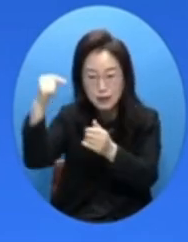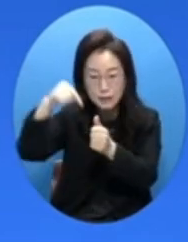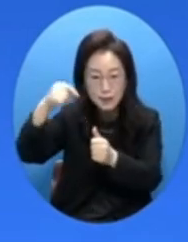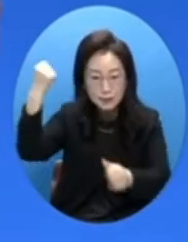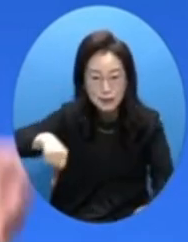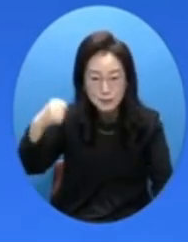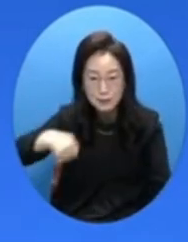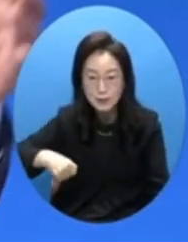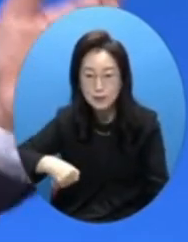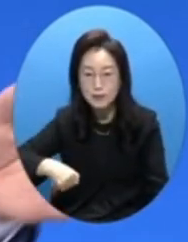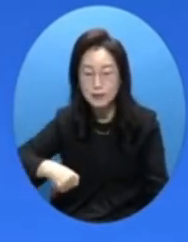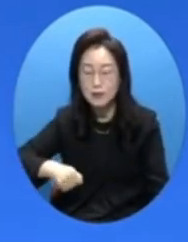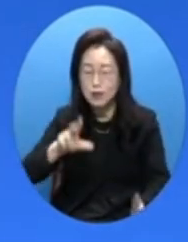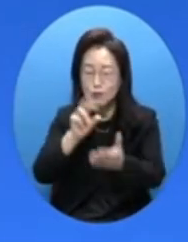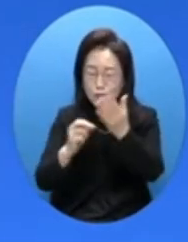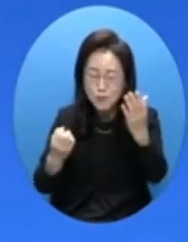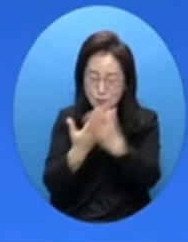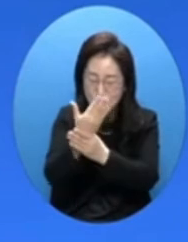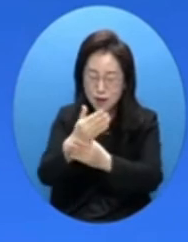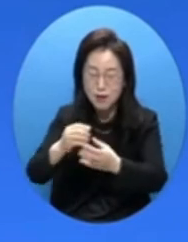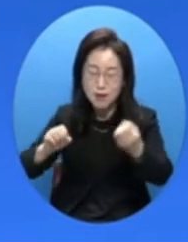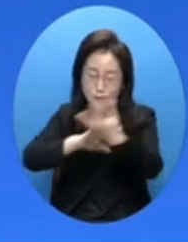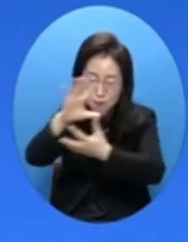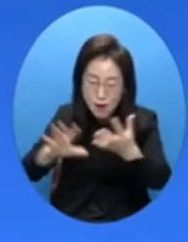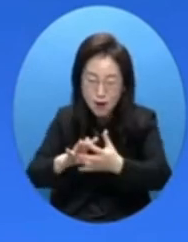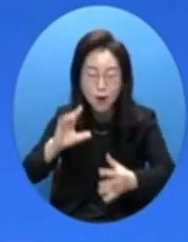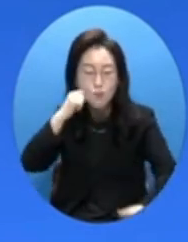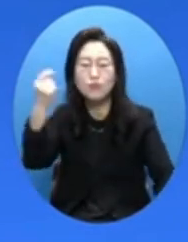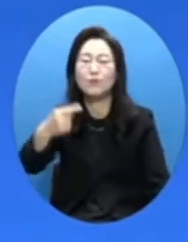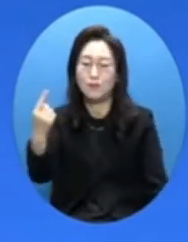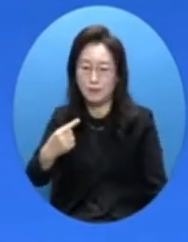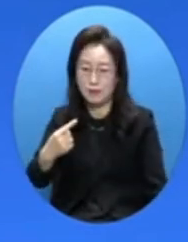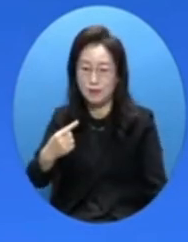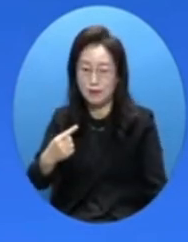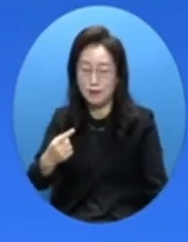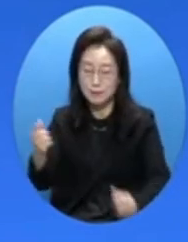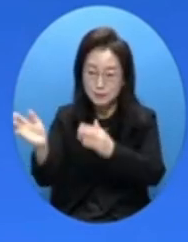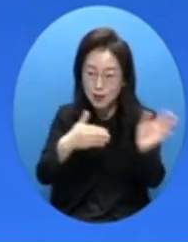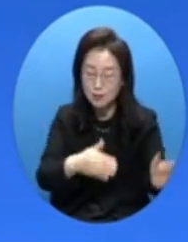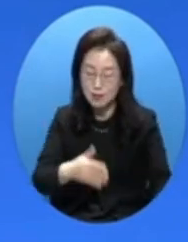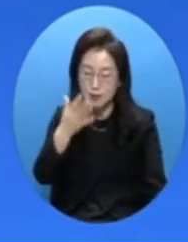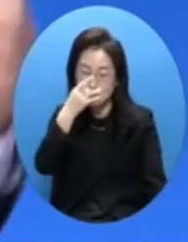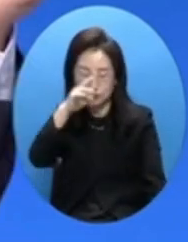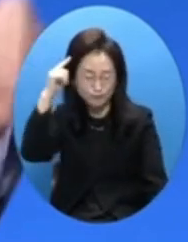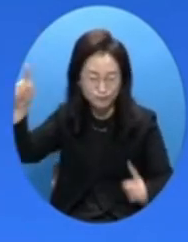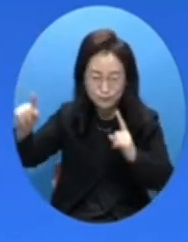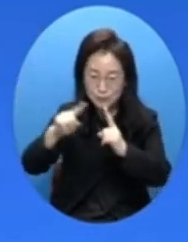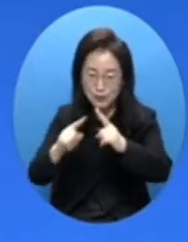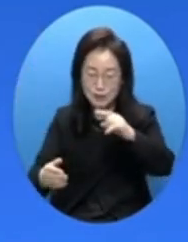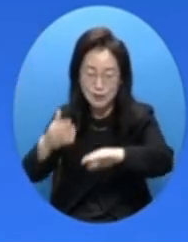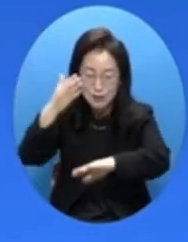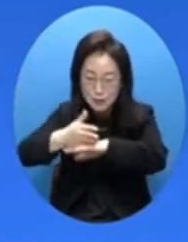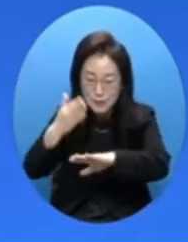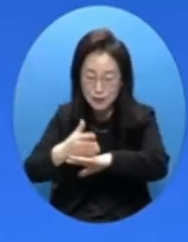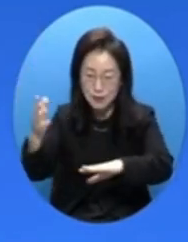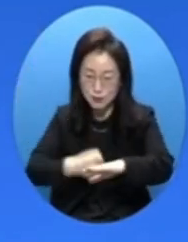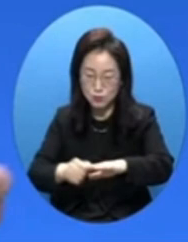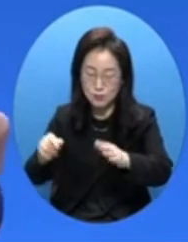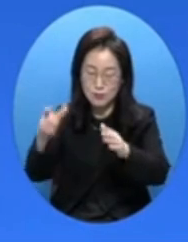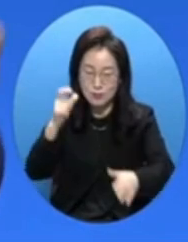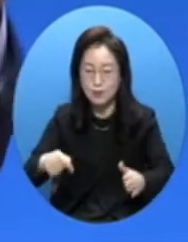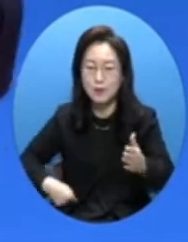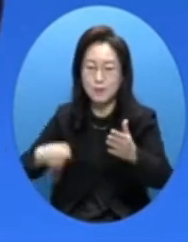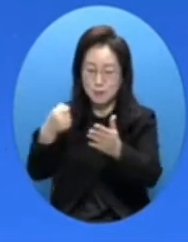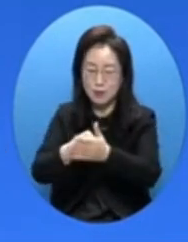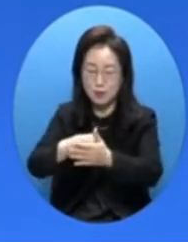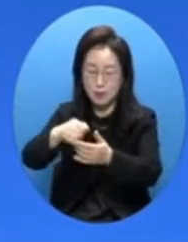늘 문제와 어려움과 환난이 다가오는 것입니다. 그렇기 때문에 우리가 절대문정 절대감사로 부정해서 강하고 담대한 믿음으로 전쟁 나갈 때 하나님의